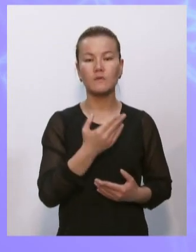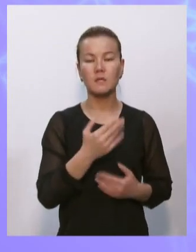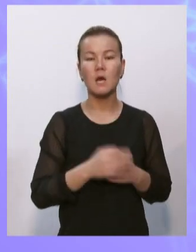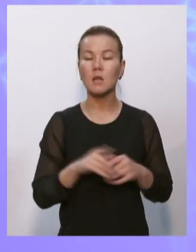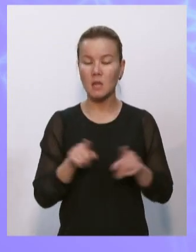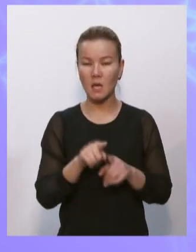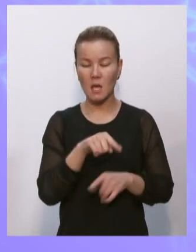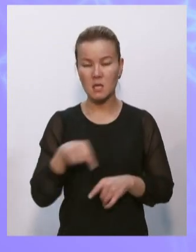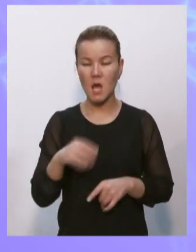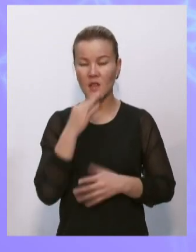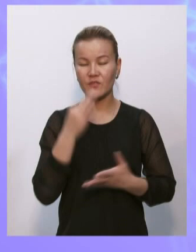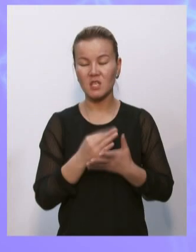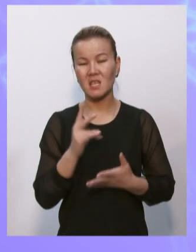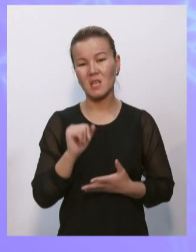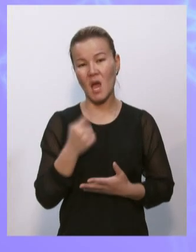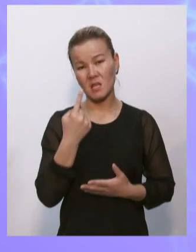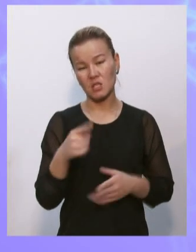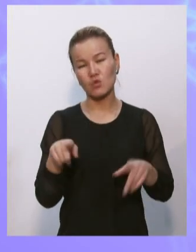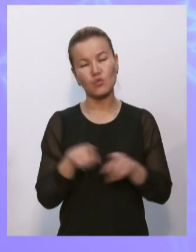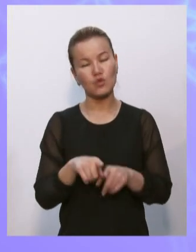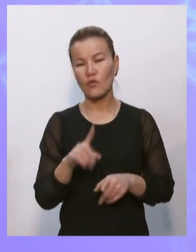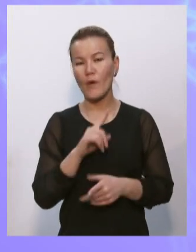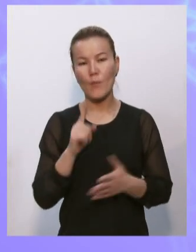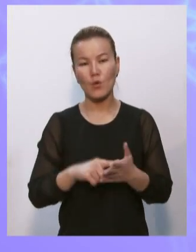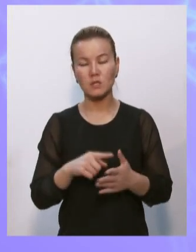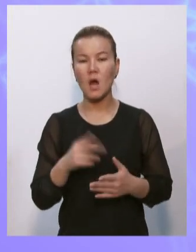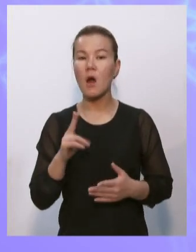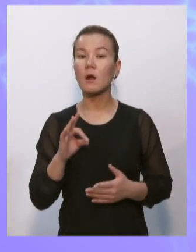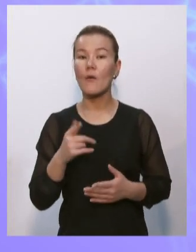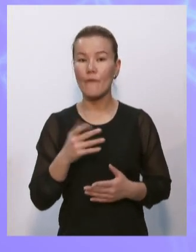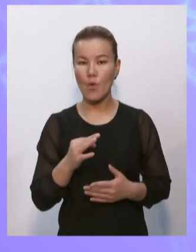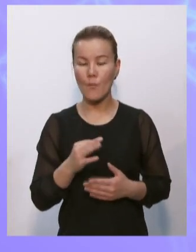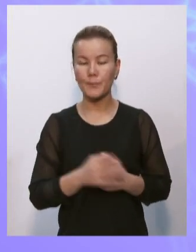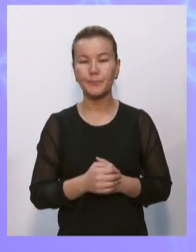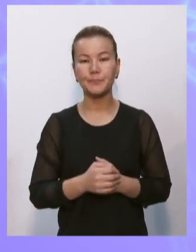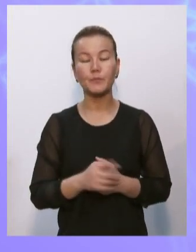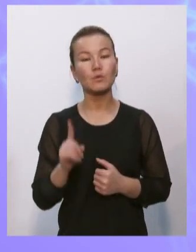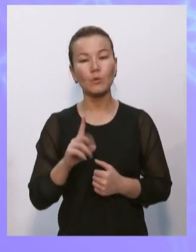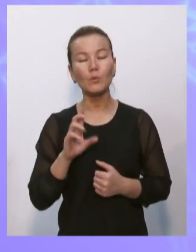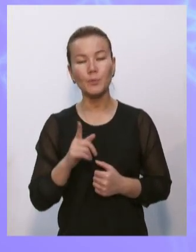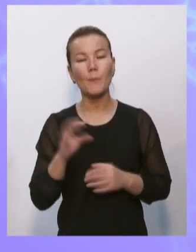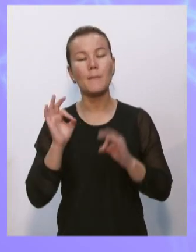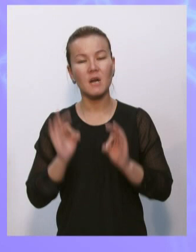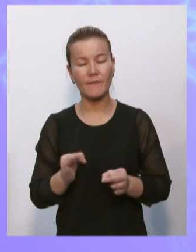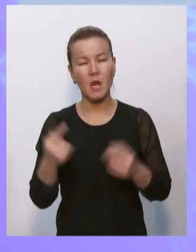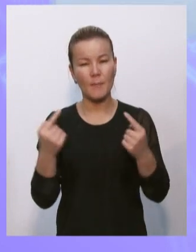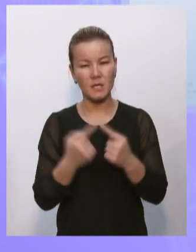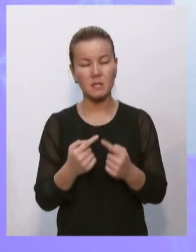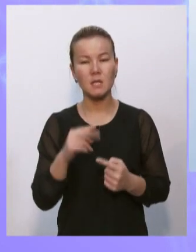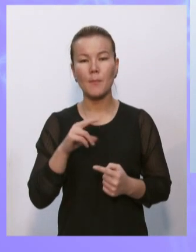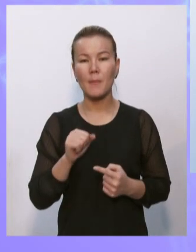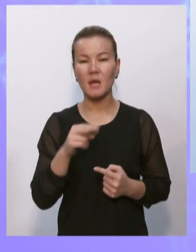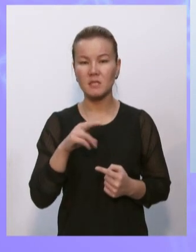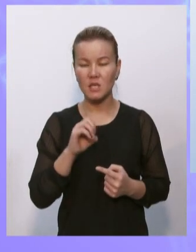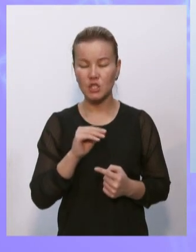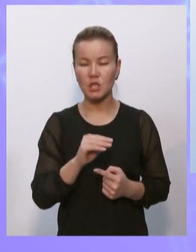как они отвечают на один и тот же вопрос – кого? Чтобы правильно определить